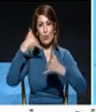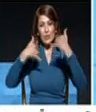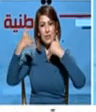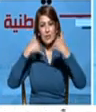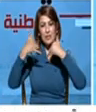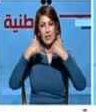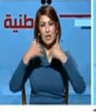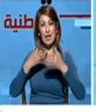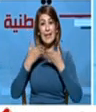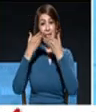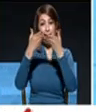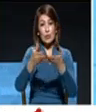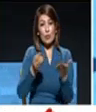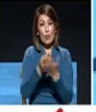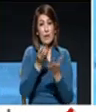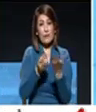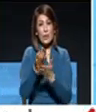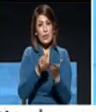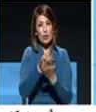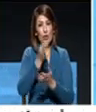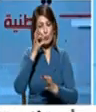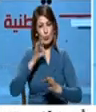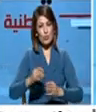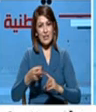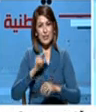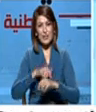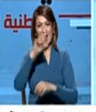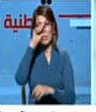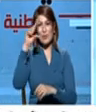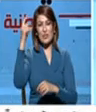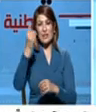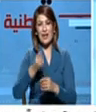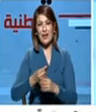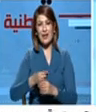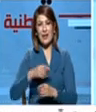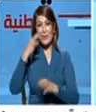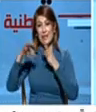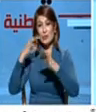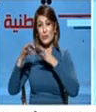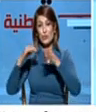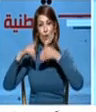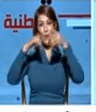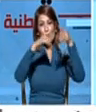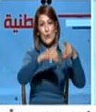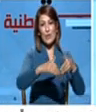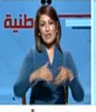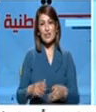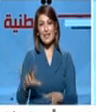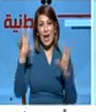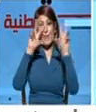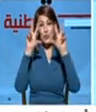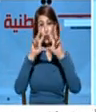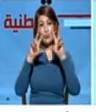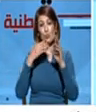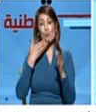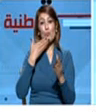الاتصال وهم بالمعلومه في الوقت ال ان شاء الله على كل حال الحديث روبرتاج الموالي